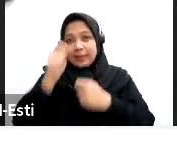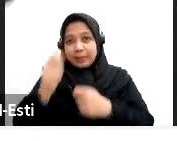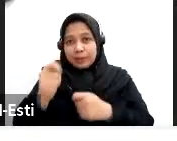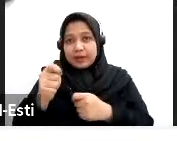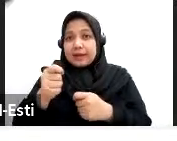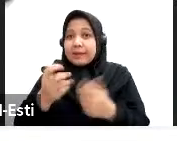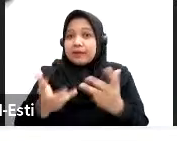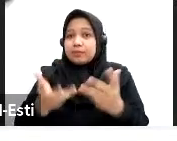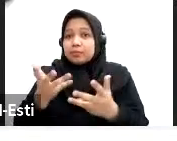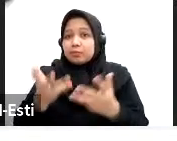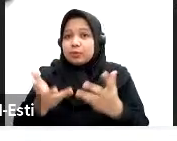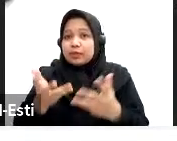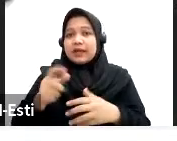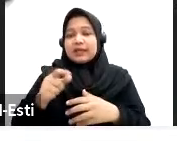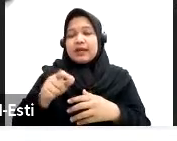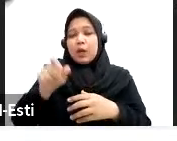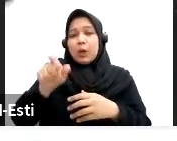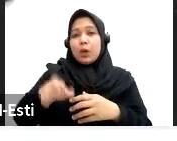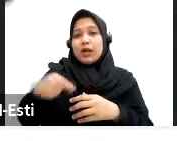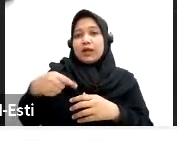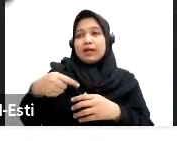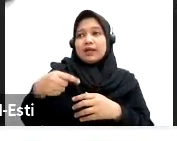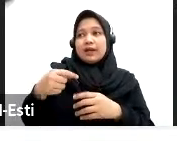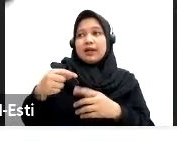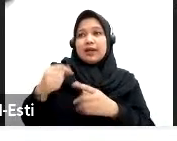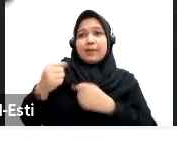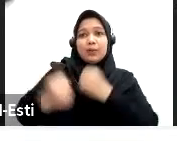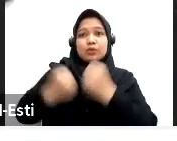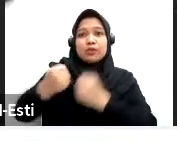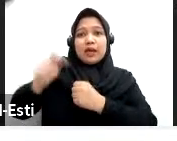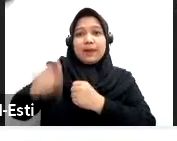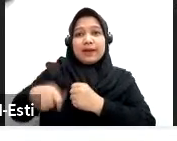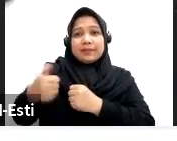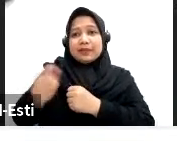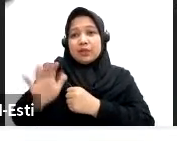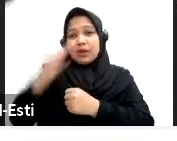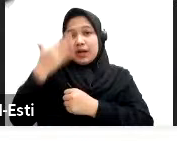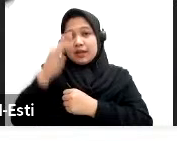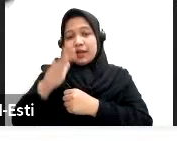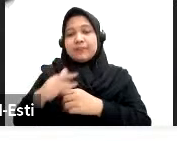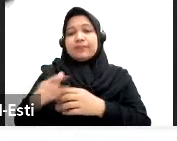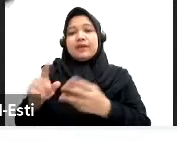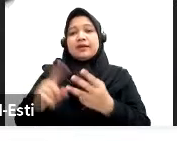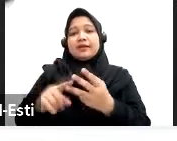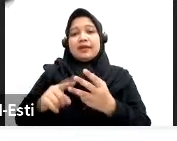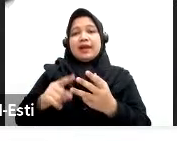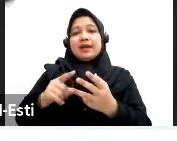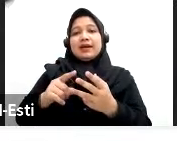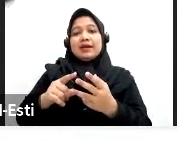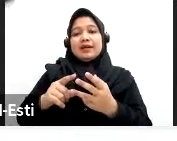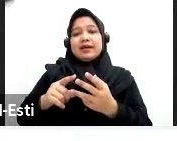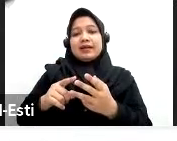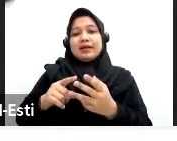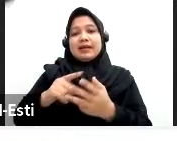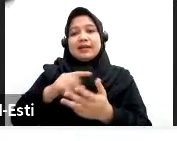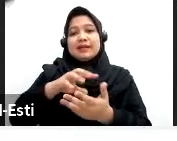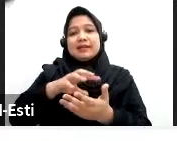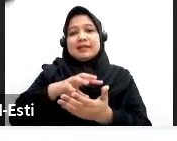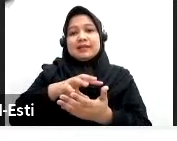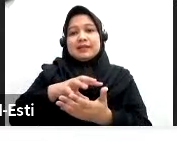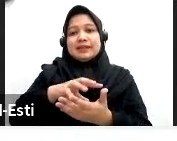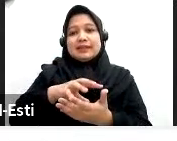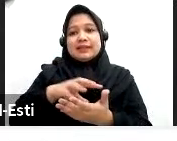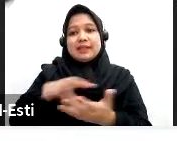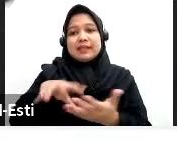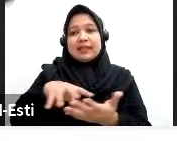depan namanya dipakai Telkomsel pekusa ataukah tidak Dan terakhir soal desentralisasi yang sebetulnya sudah ada eh dan